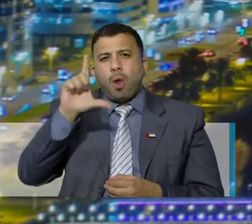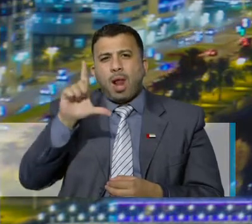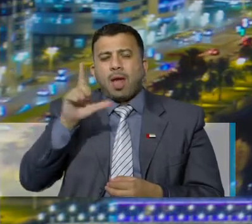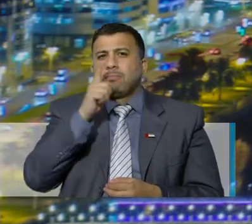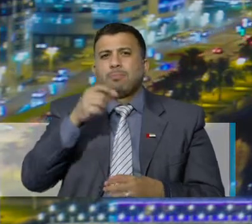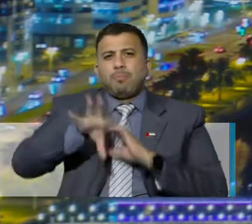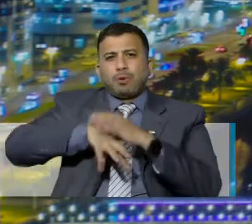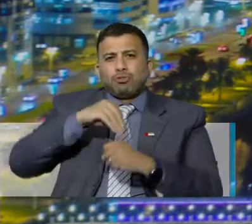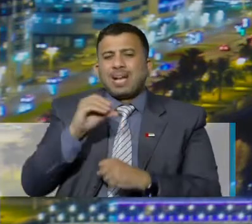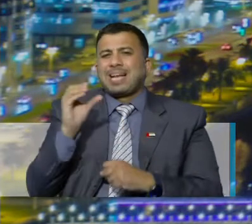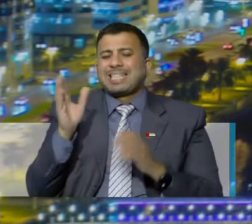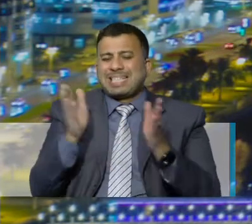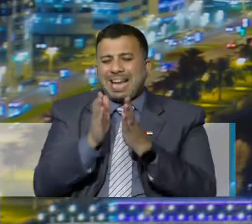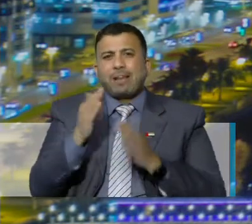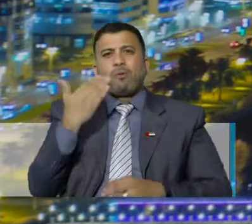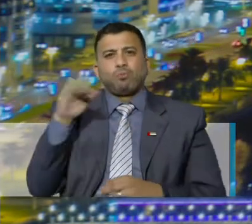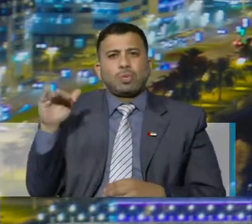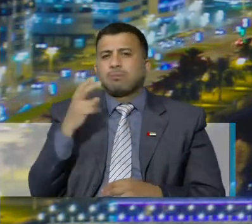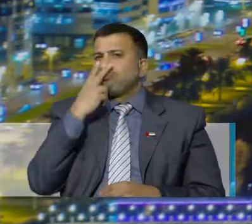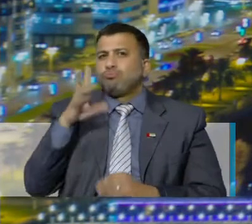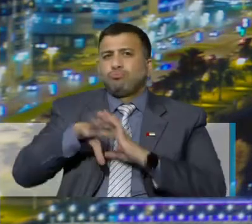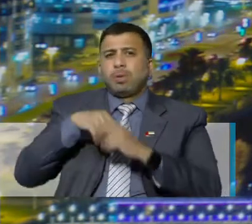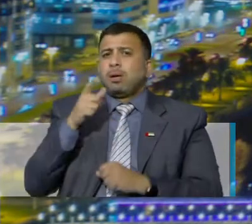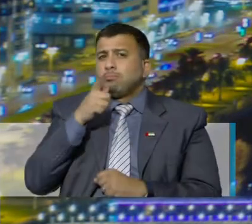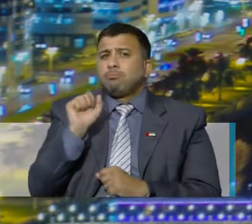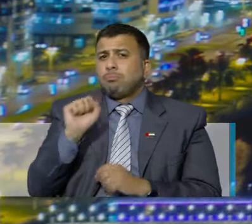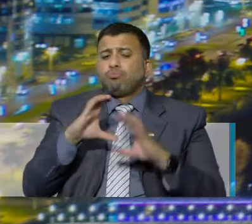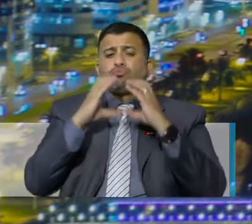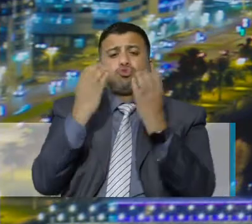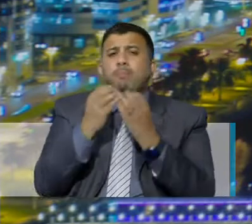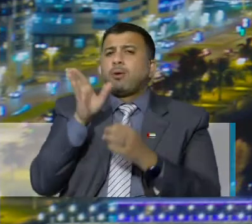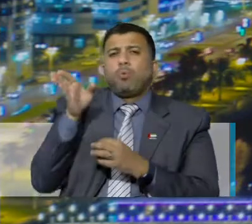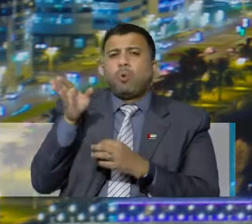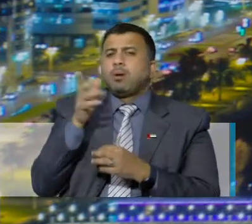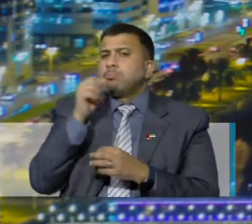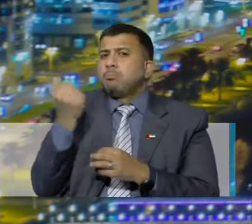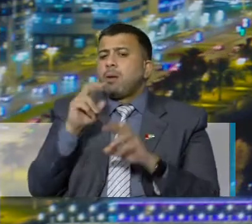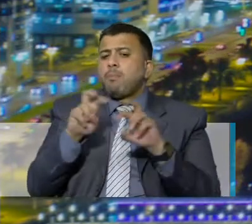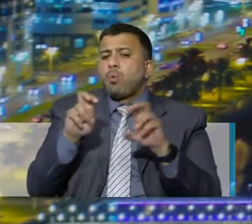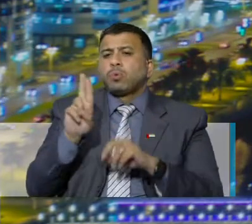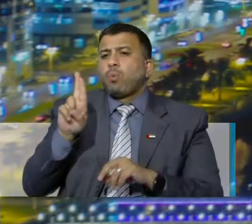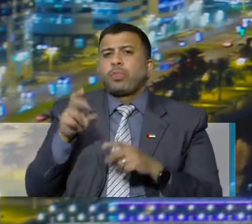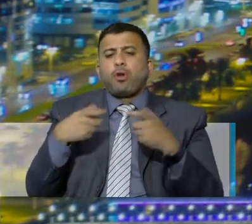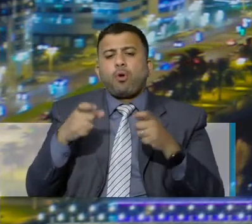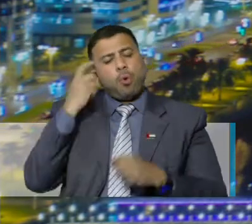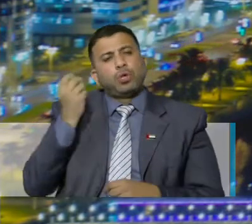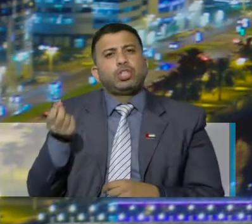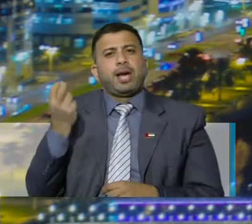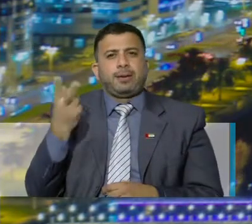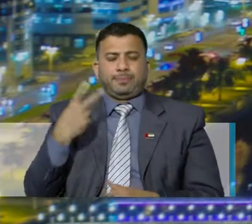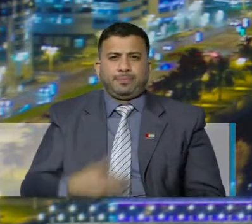والمشاريع الصغيرة والمتوسطة، للاطلاع على ما يتمتع به المجمع من مقومات في مجال البحوث